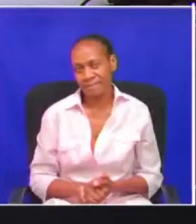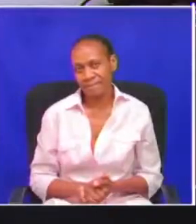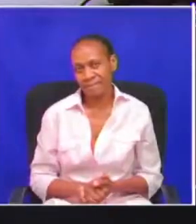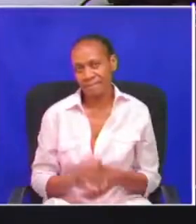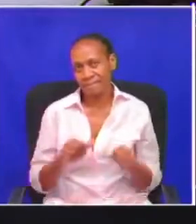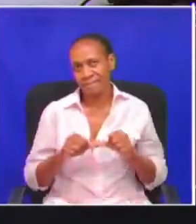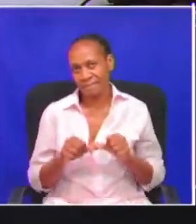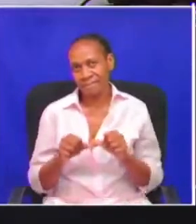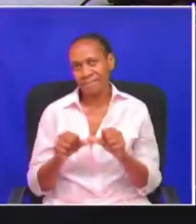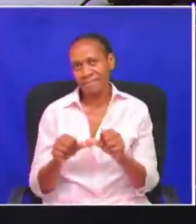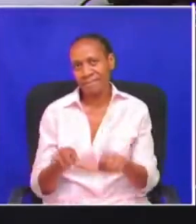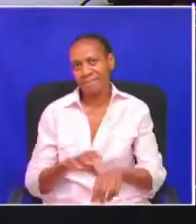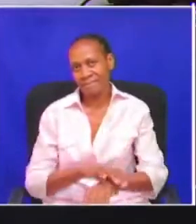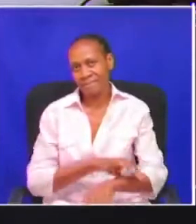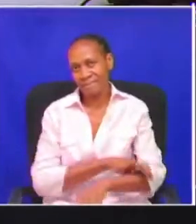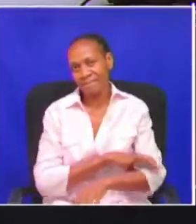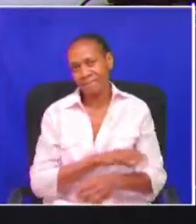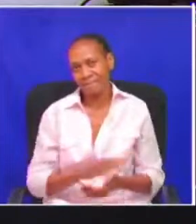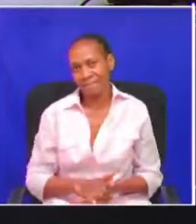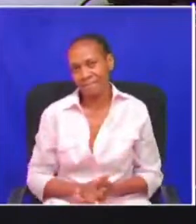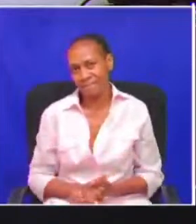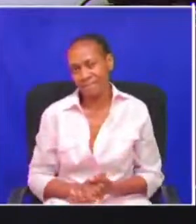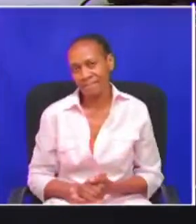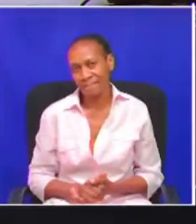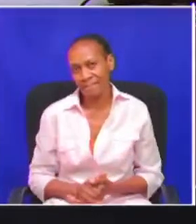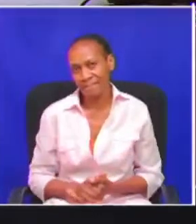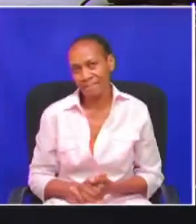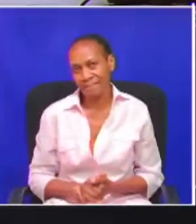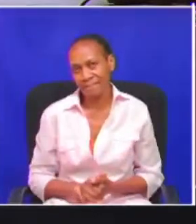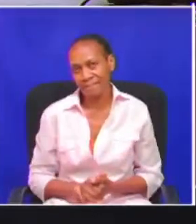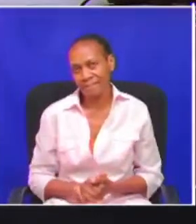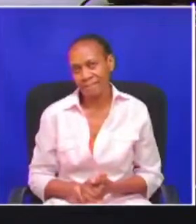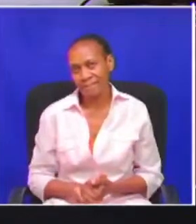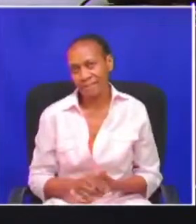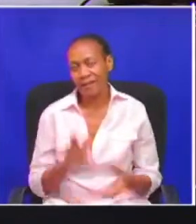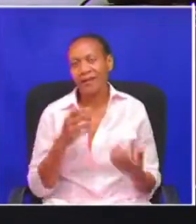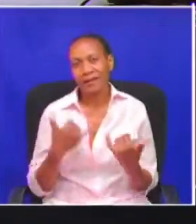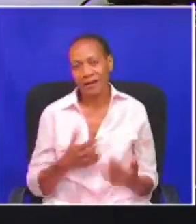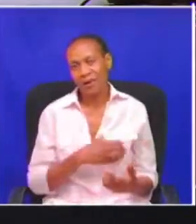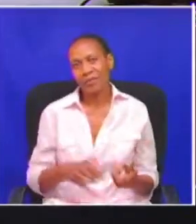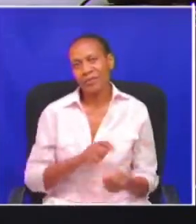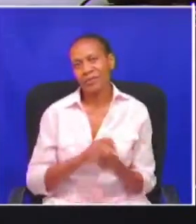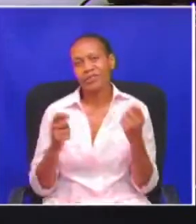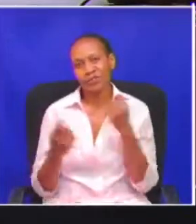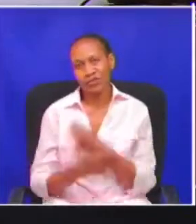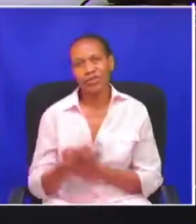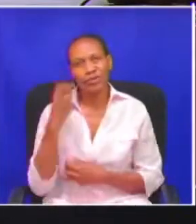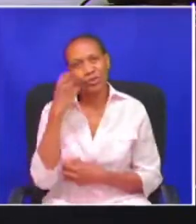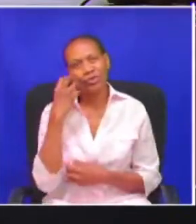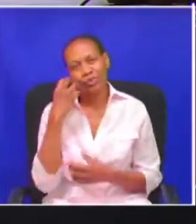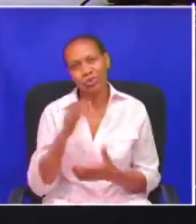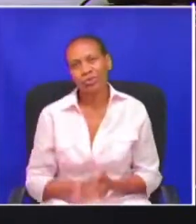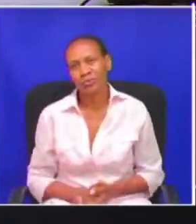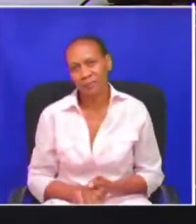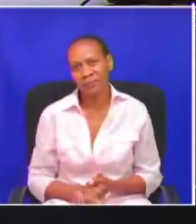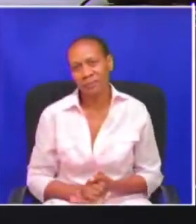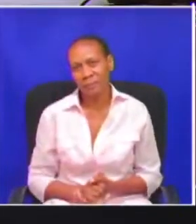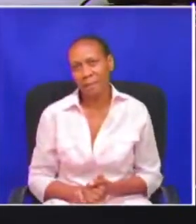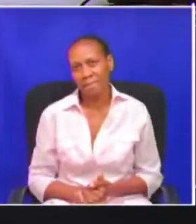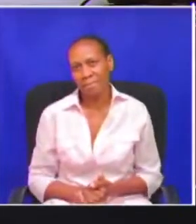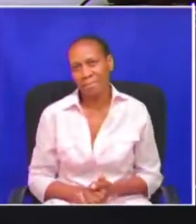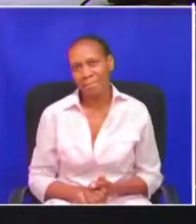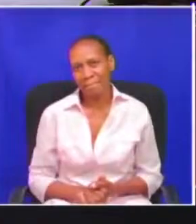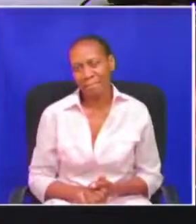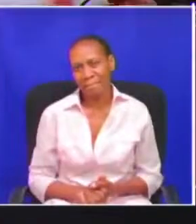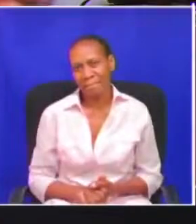hinkwerhu. Hi endla yini? Ri batla hore kgwebo ya rona e tswelle pele hantle. Re